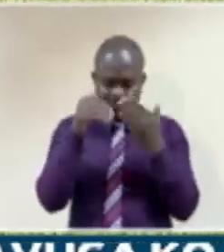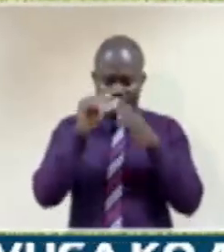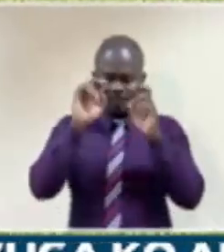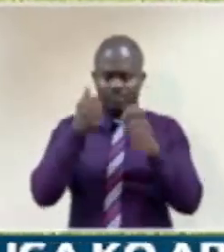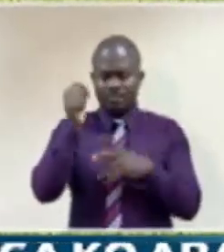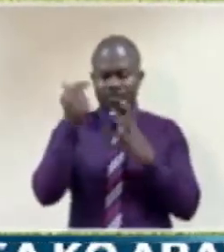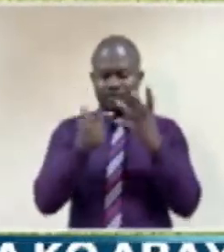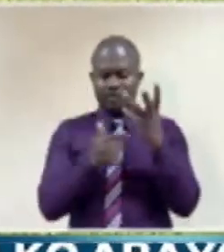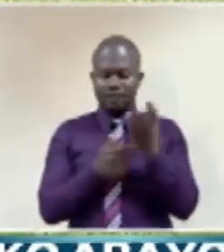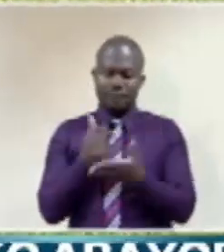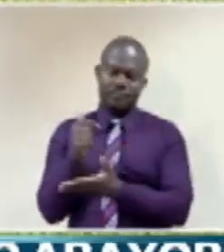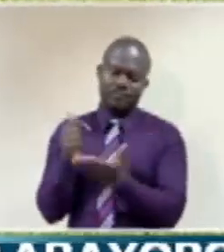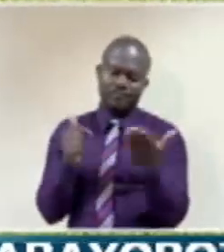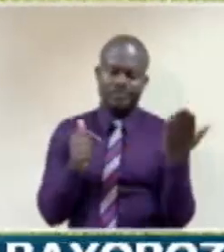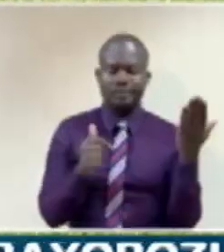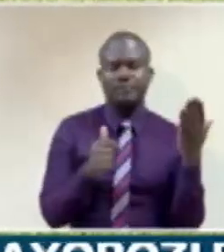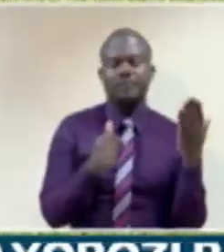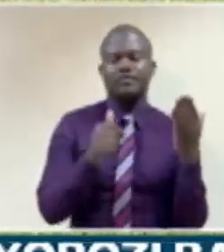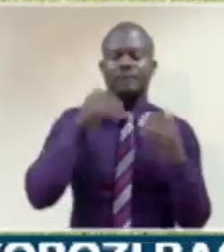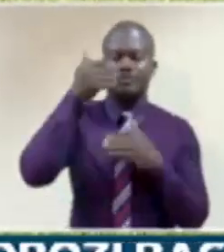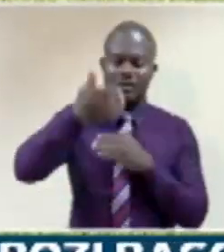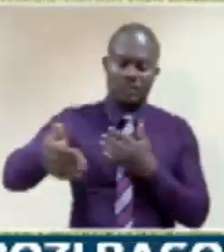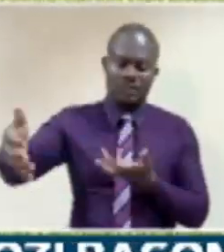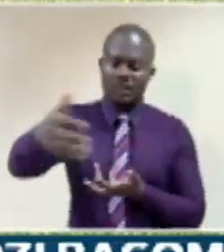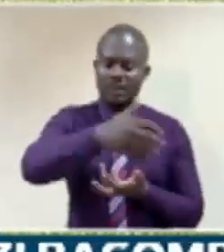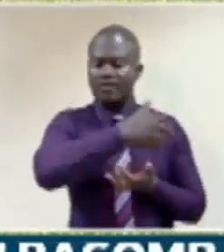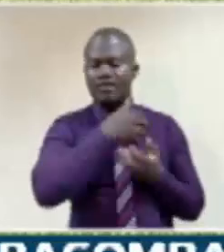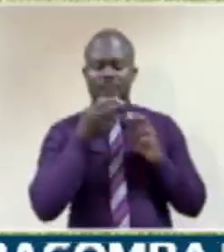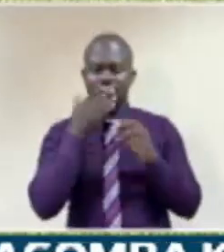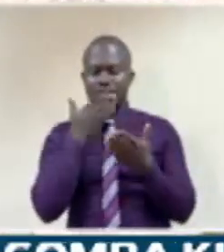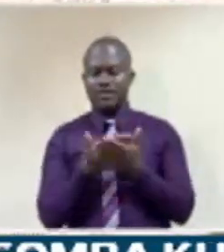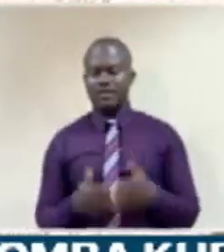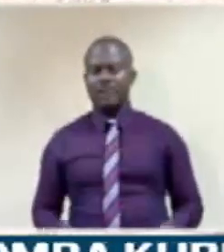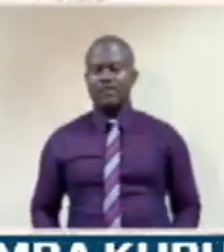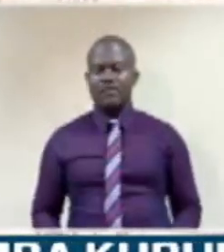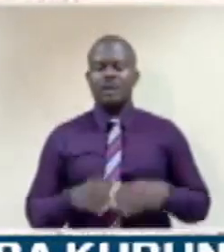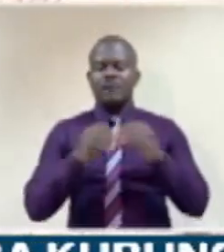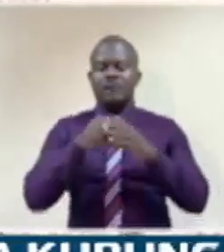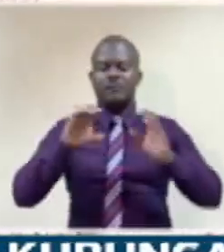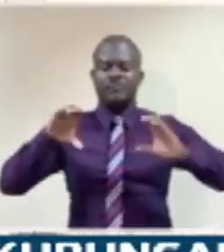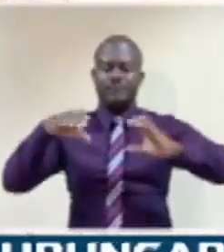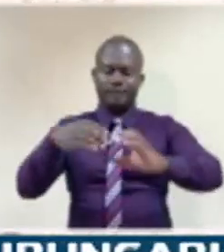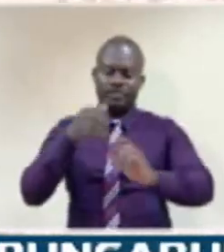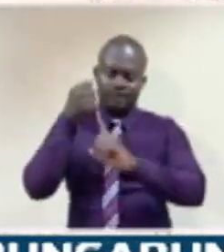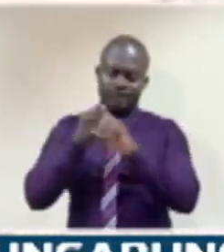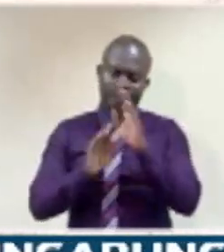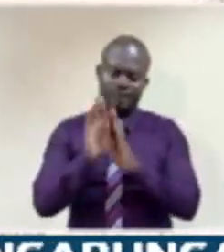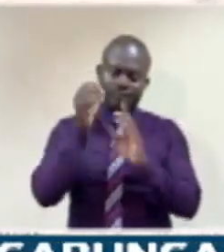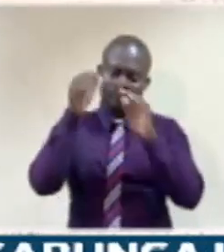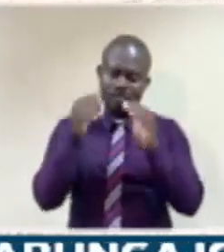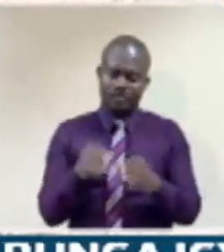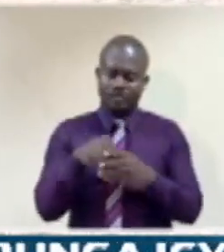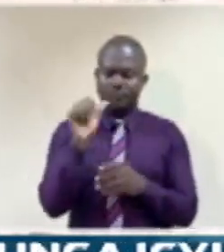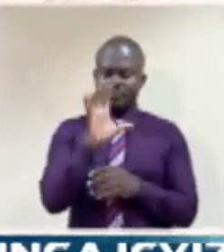iki kintu cya post harvest kigende neza, natwe tubona umuceri mwiza. Umuyobozi w'ihuriro riharanira iterambere ry'ubuhinzi